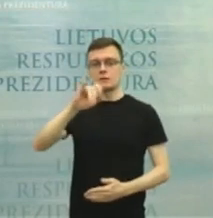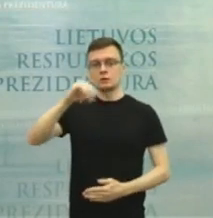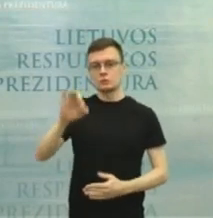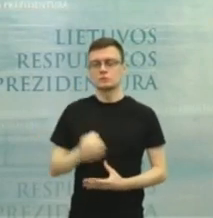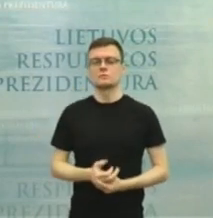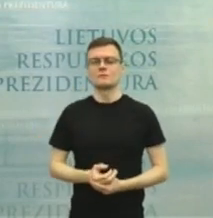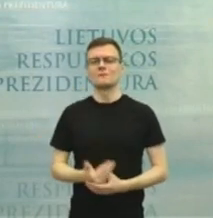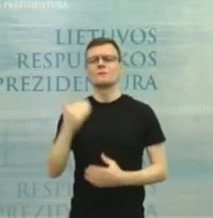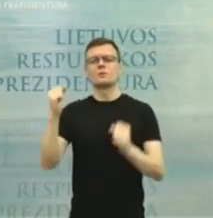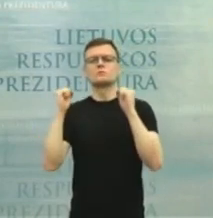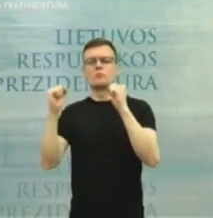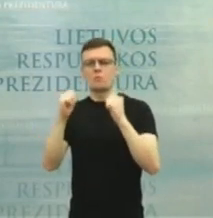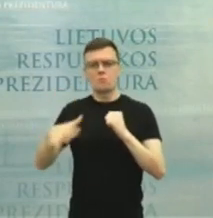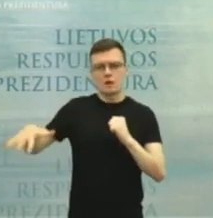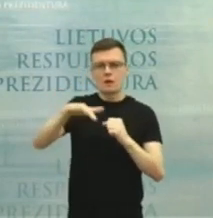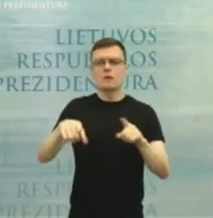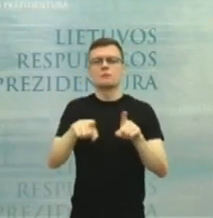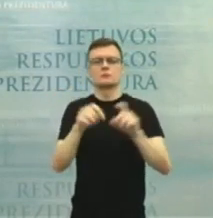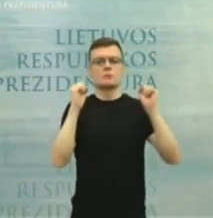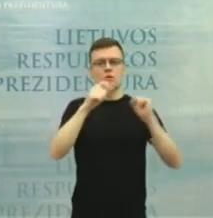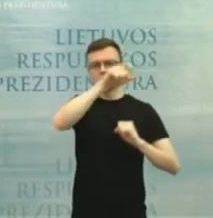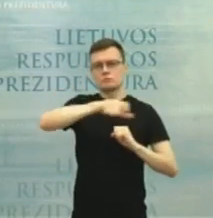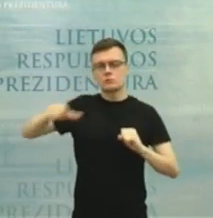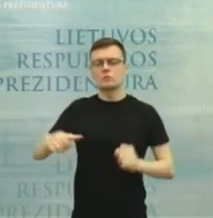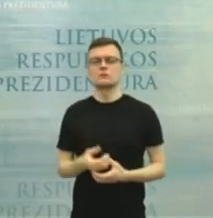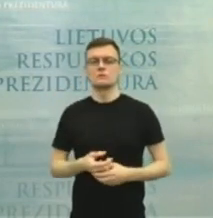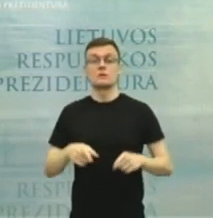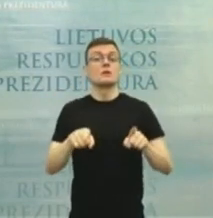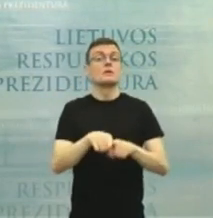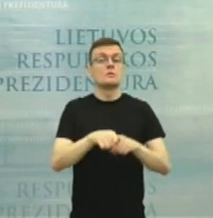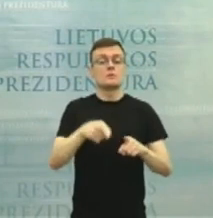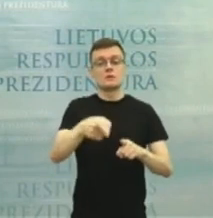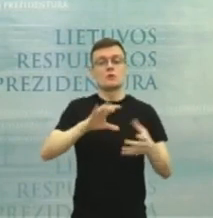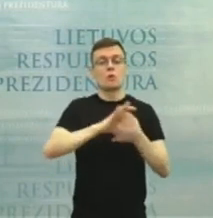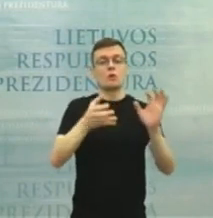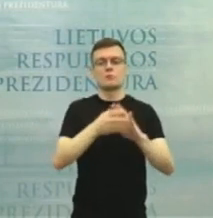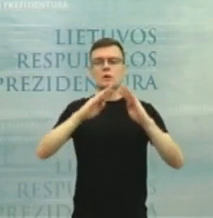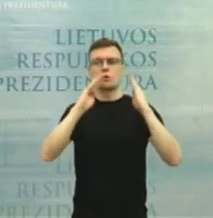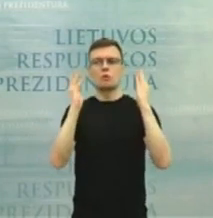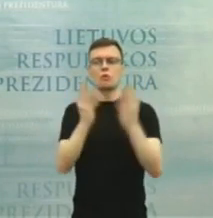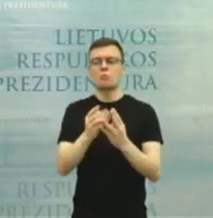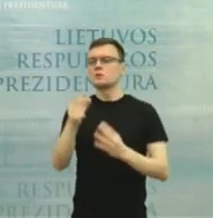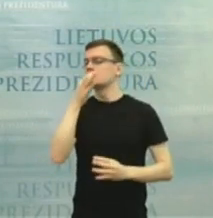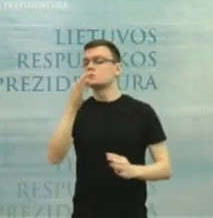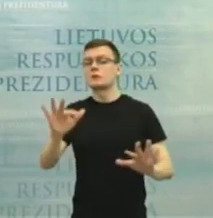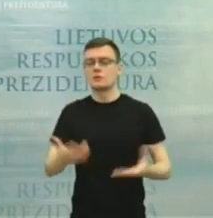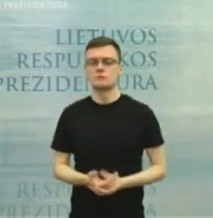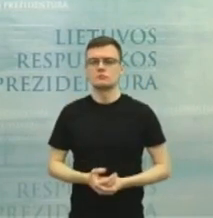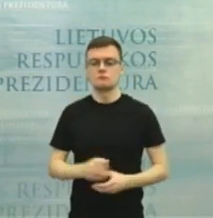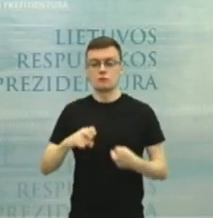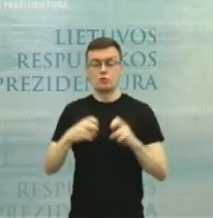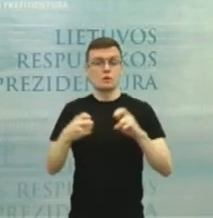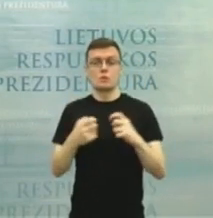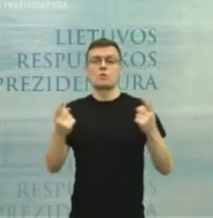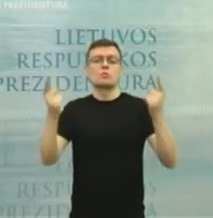Tiek iš sporto bendruomenės, sportininkų pačių, tiek ir iš olimpinio komiteto dažnai girdima, kad didelė problema